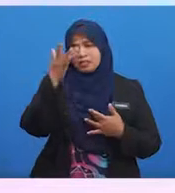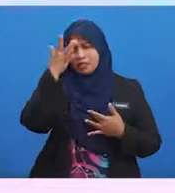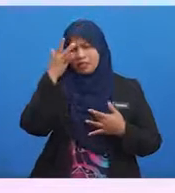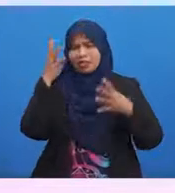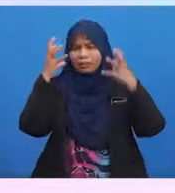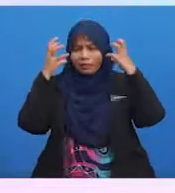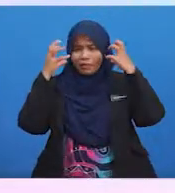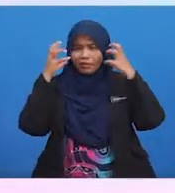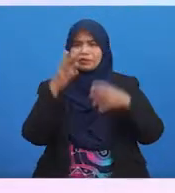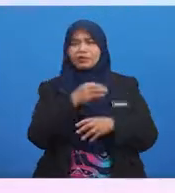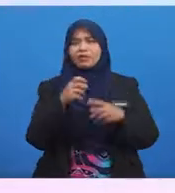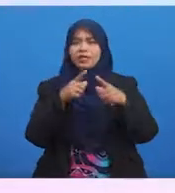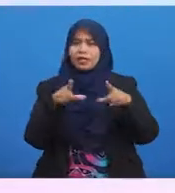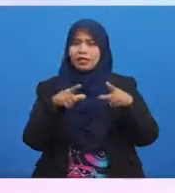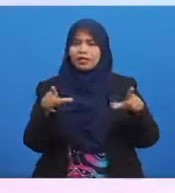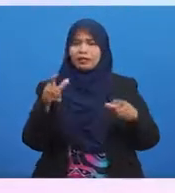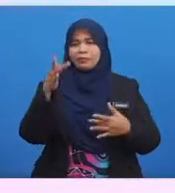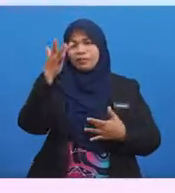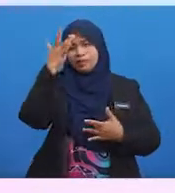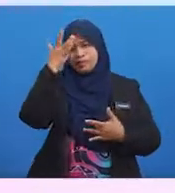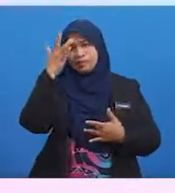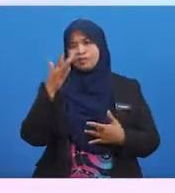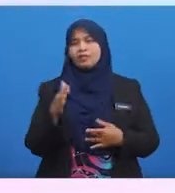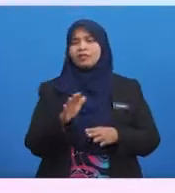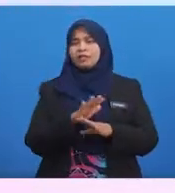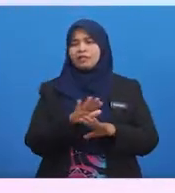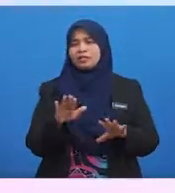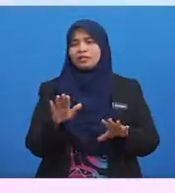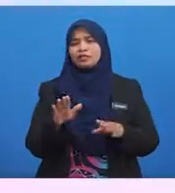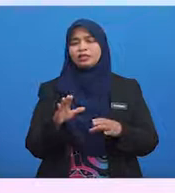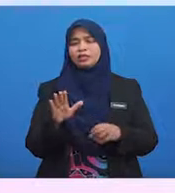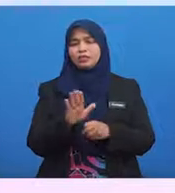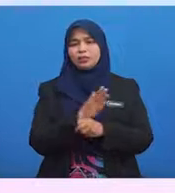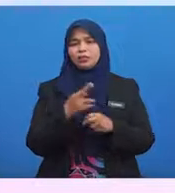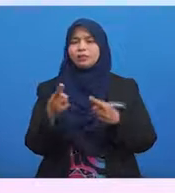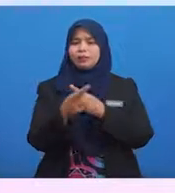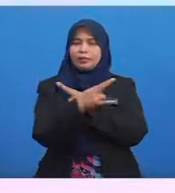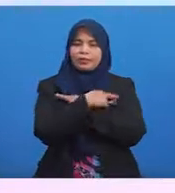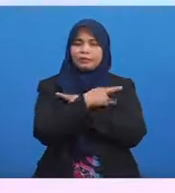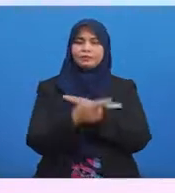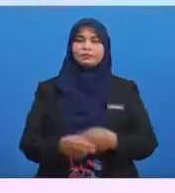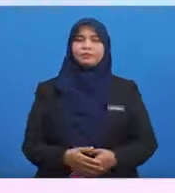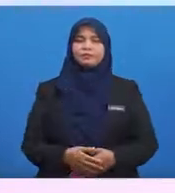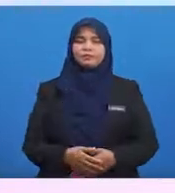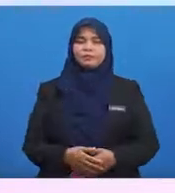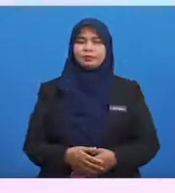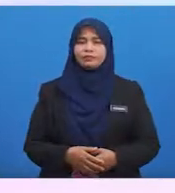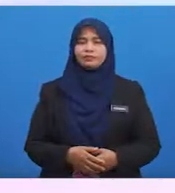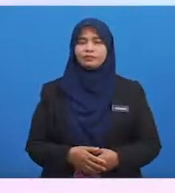sakit kepala dan lain-lain penyakit akibat tidak cukup rehat